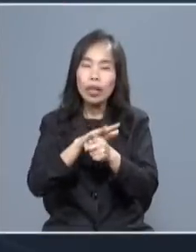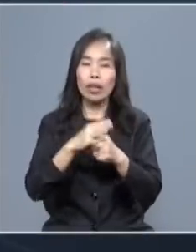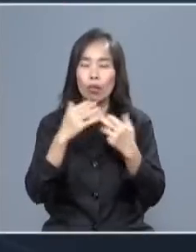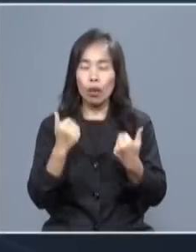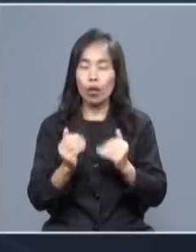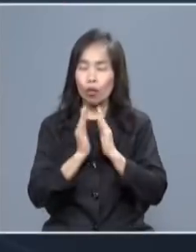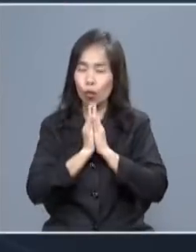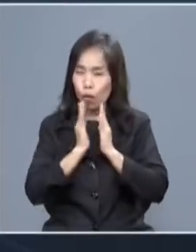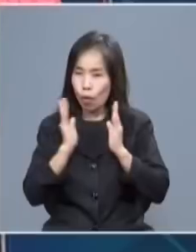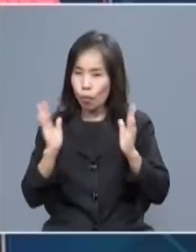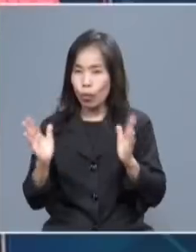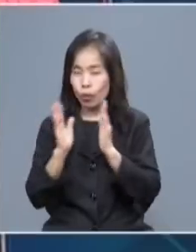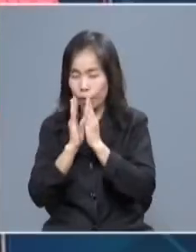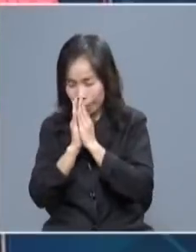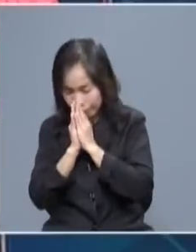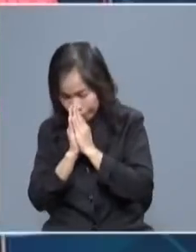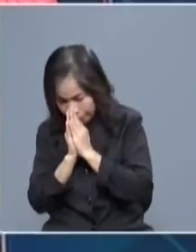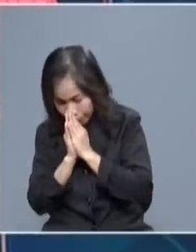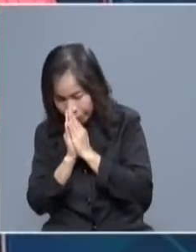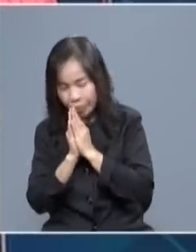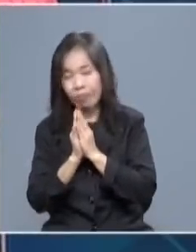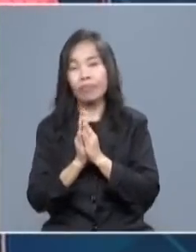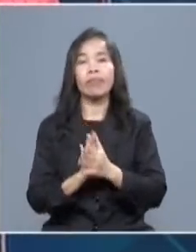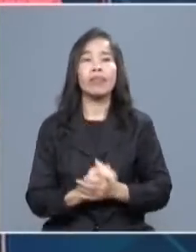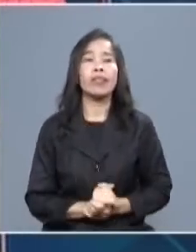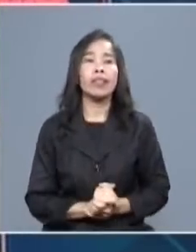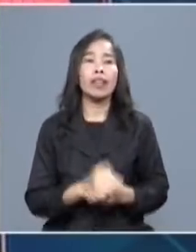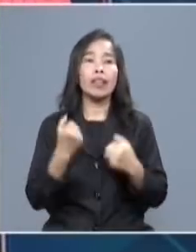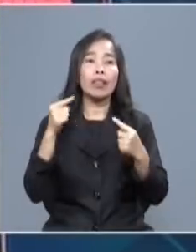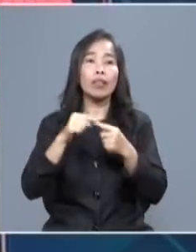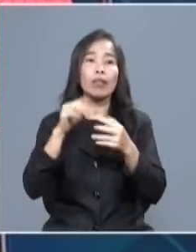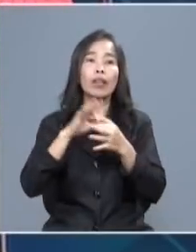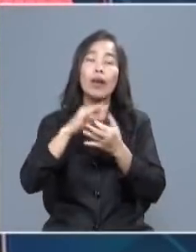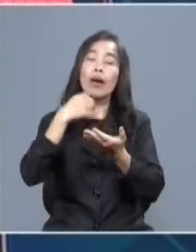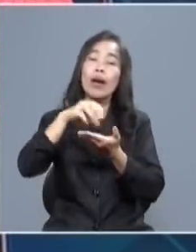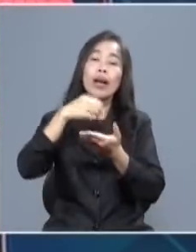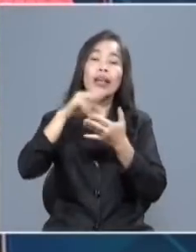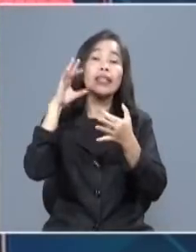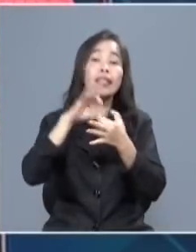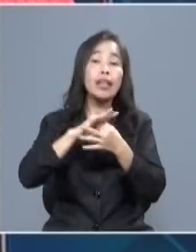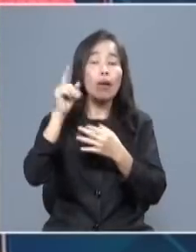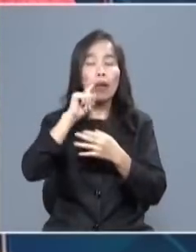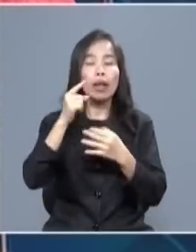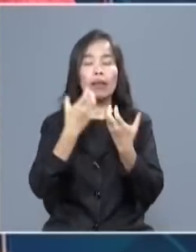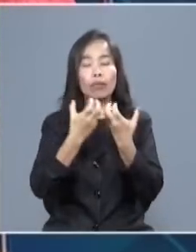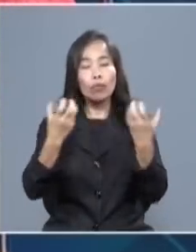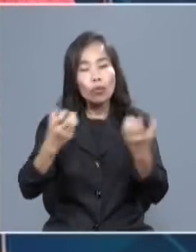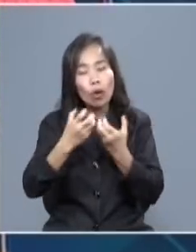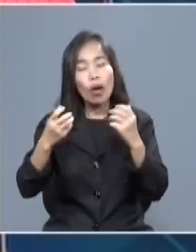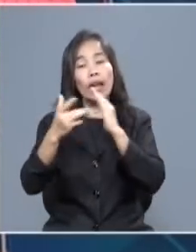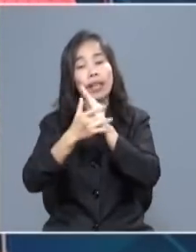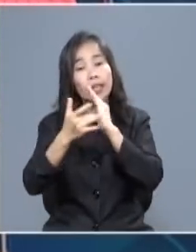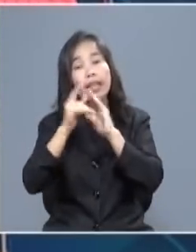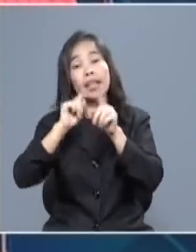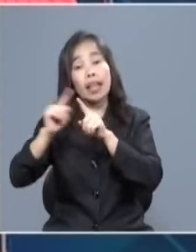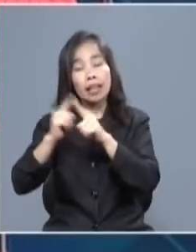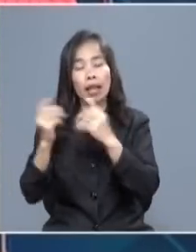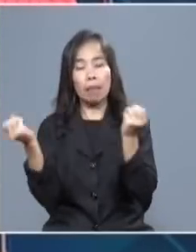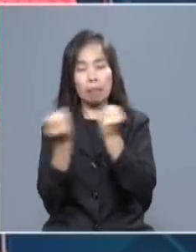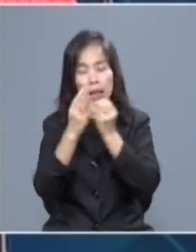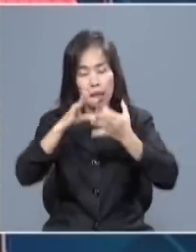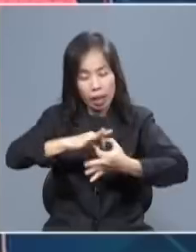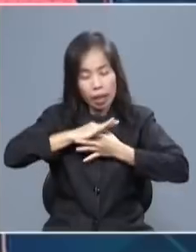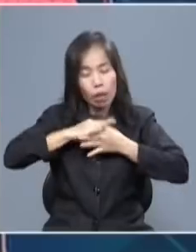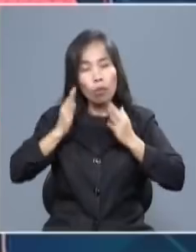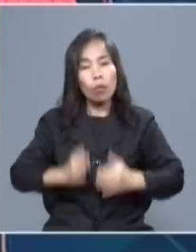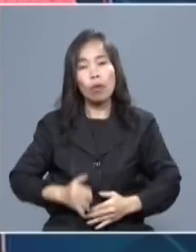คุณหมอกอลฟมากนะคะขอบคุณค่ะขอบคุณครับและสำหรับเรื่องราวเกี่ยวกับการใช้อุปกรณ์ไอทีเพื่อไม่ให้กระทบต่อสุขภาพเนี่ยนะคะยัง